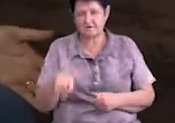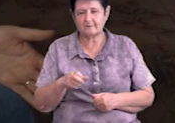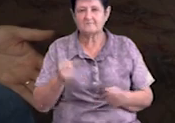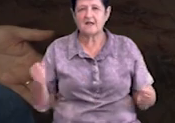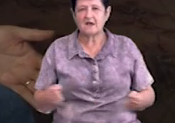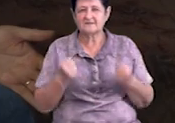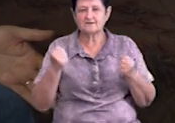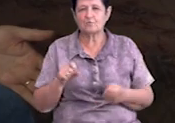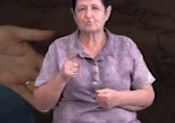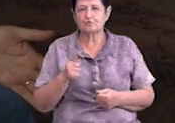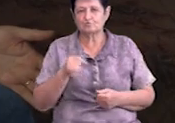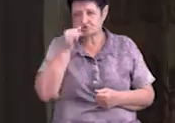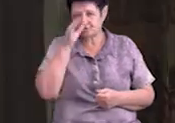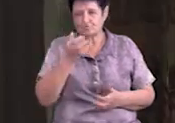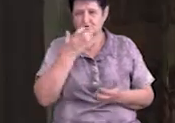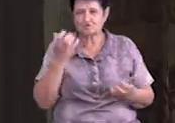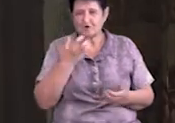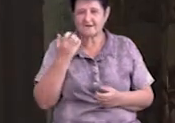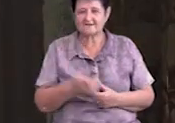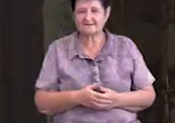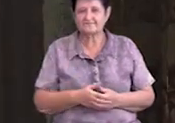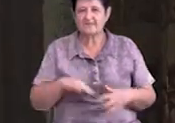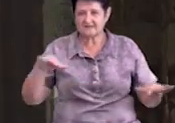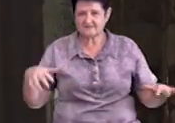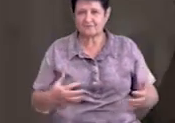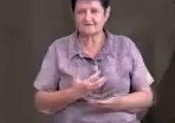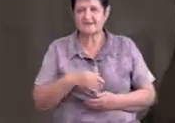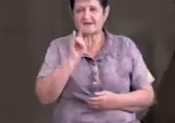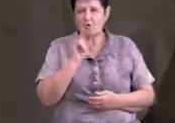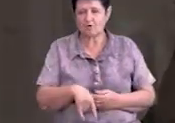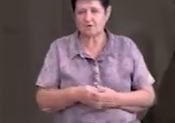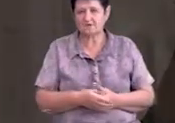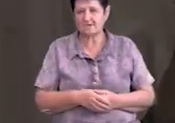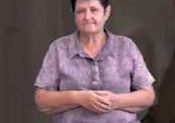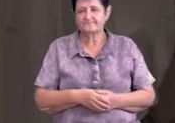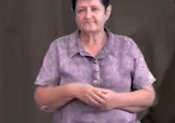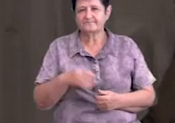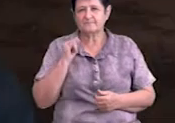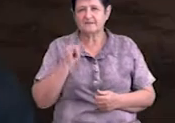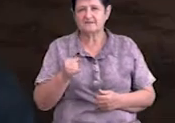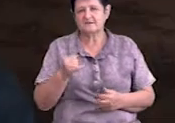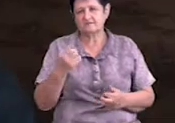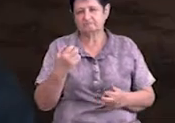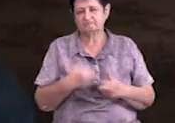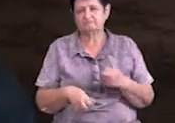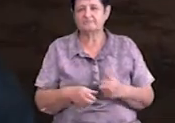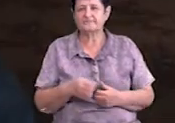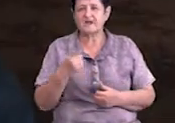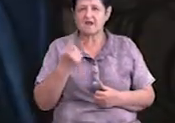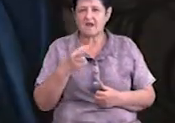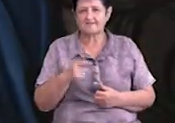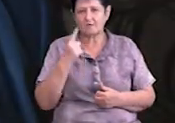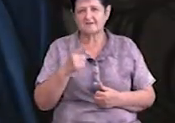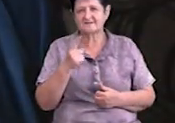потому что не можем согреться. Сквозняки. Окна гнилые, вообще гнилые. Ганна – одна зі